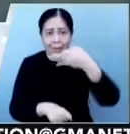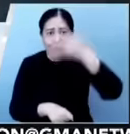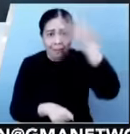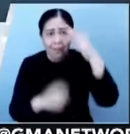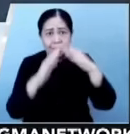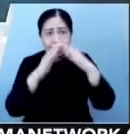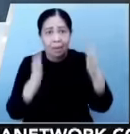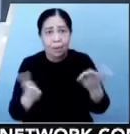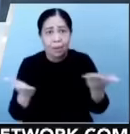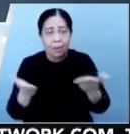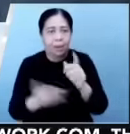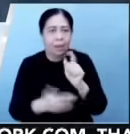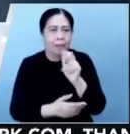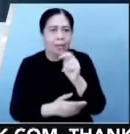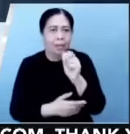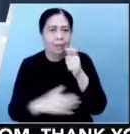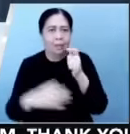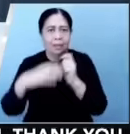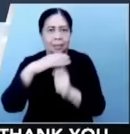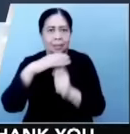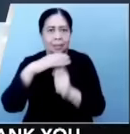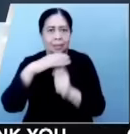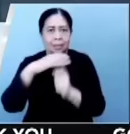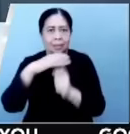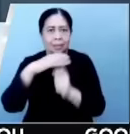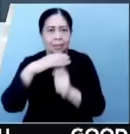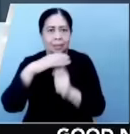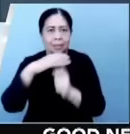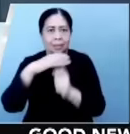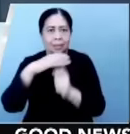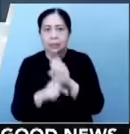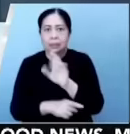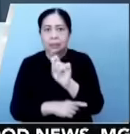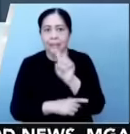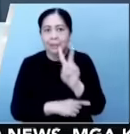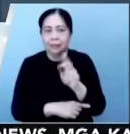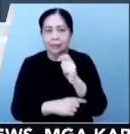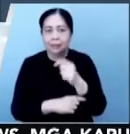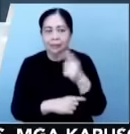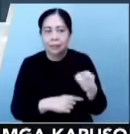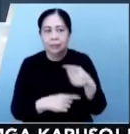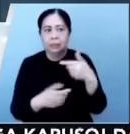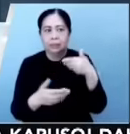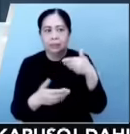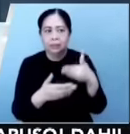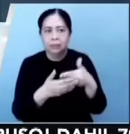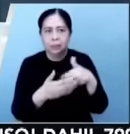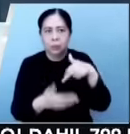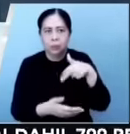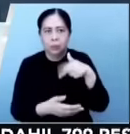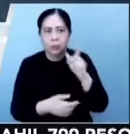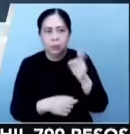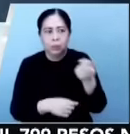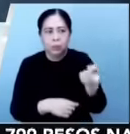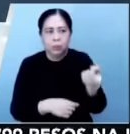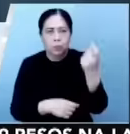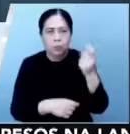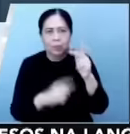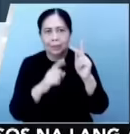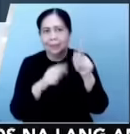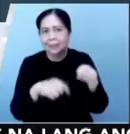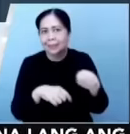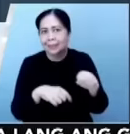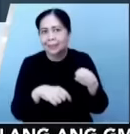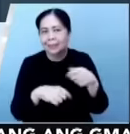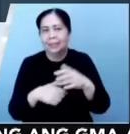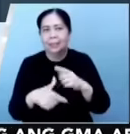Rizal. Kuha sa CCTV ang paglapit ng suspect at pagsungkit sa may susian ng motorsiklo.